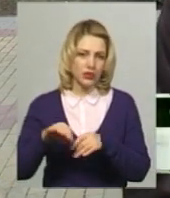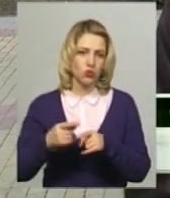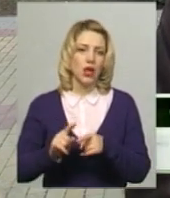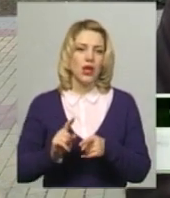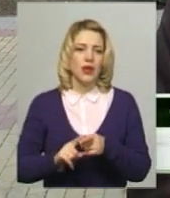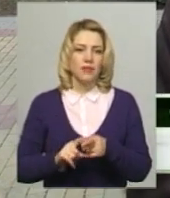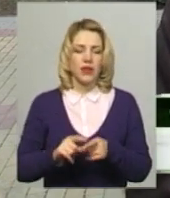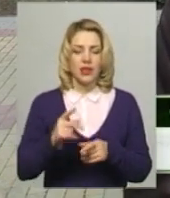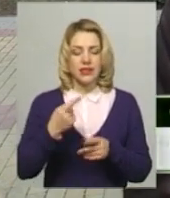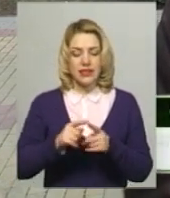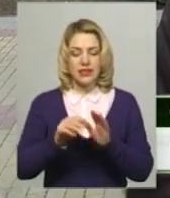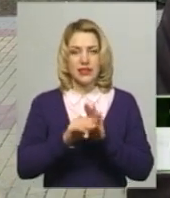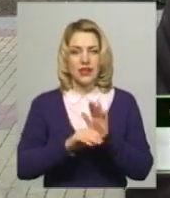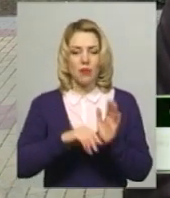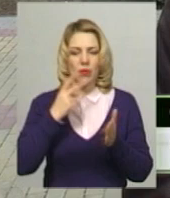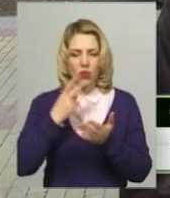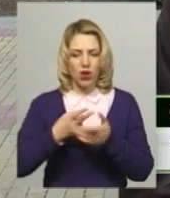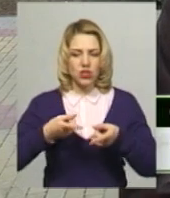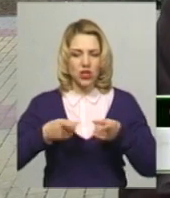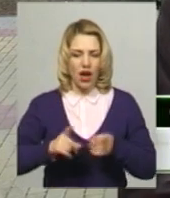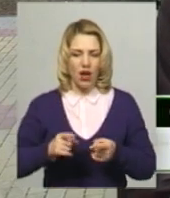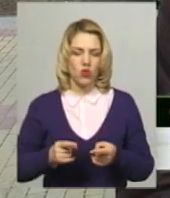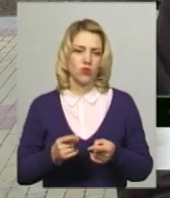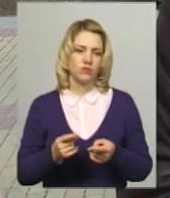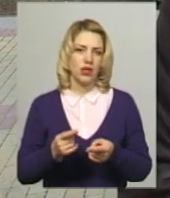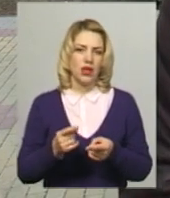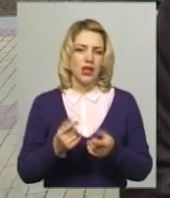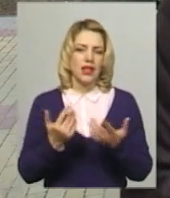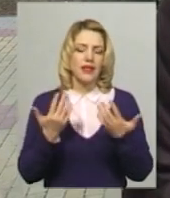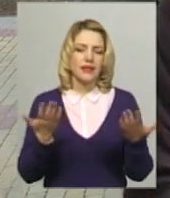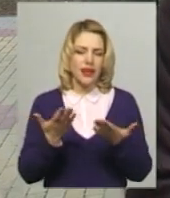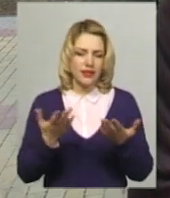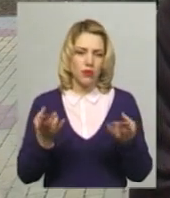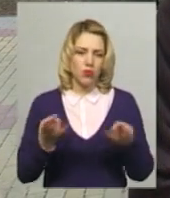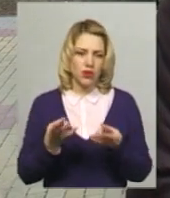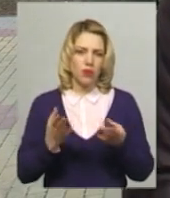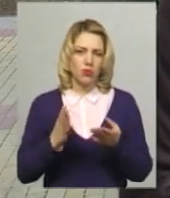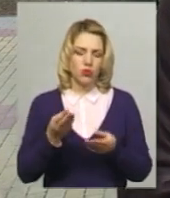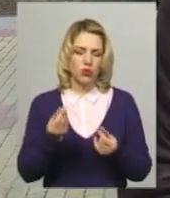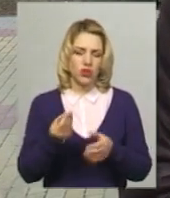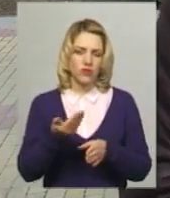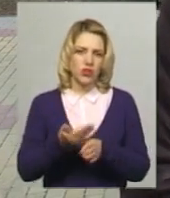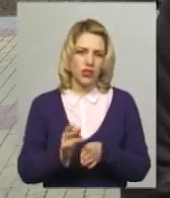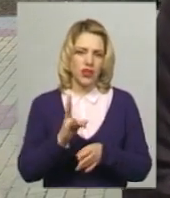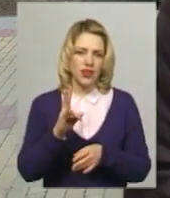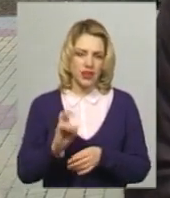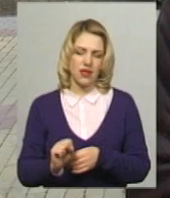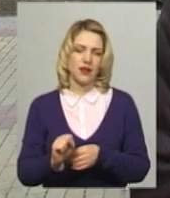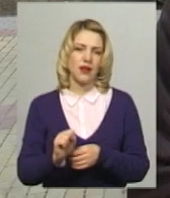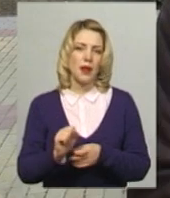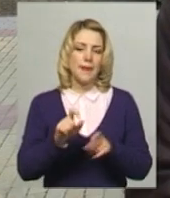проїзду, вона нам покаже реальну картину, які потреби на виділення з міського бюджету коштів на перевезення пасажирів пільгової